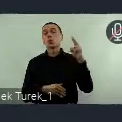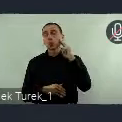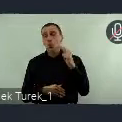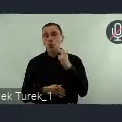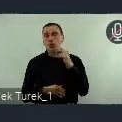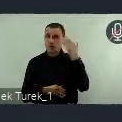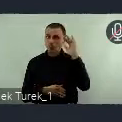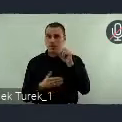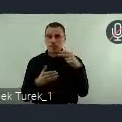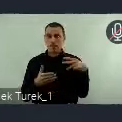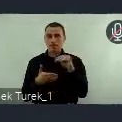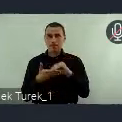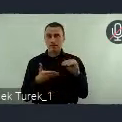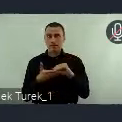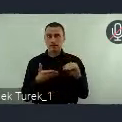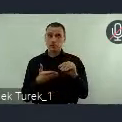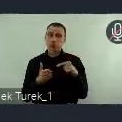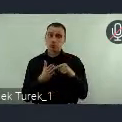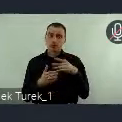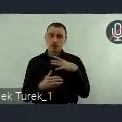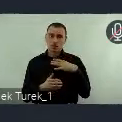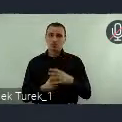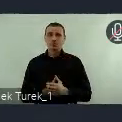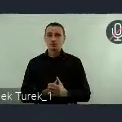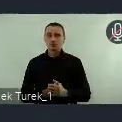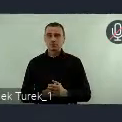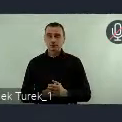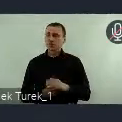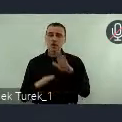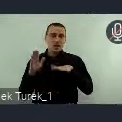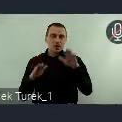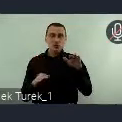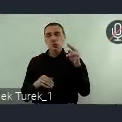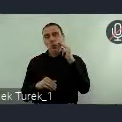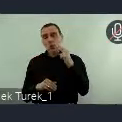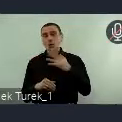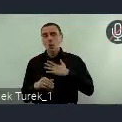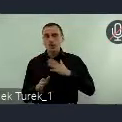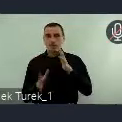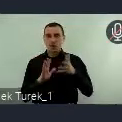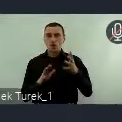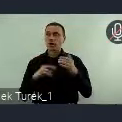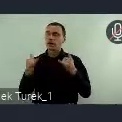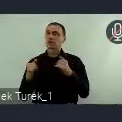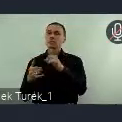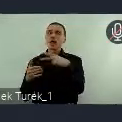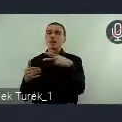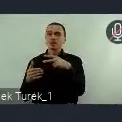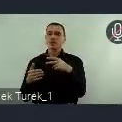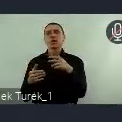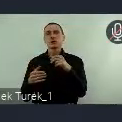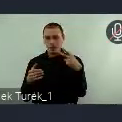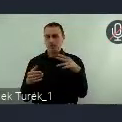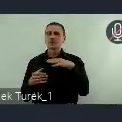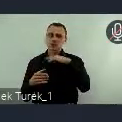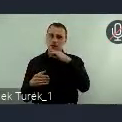napisy preferują napisy ale może być różnie może być taki co będzie wolał tłumacza języka migowego uważam że napisy będą wystarczające